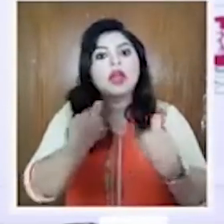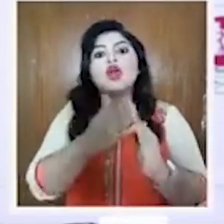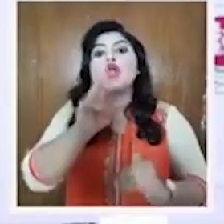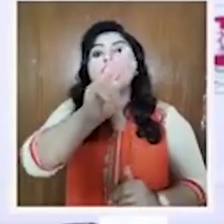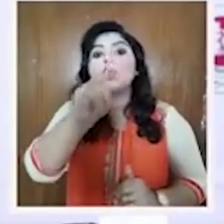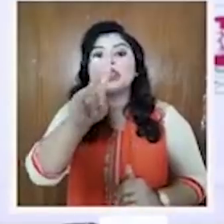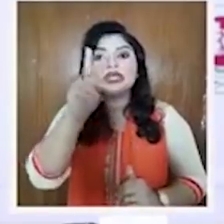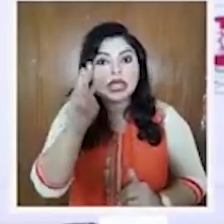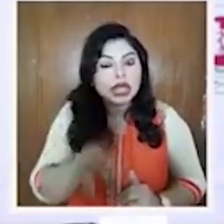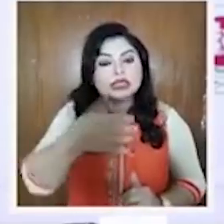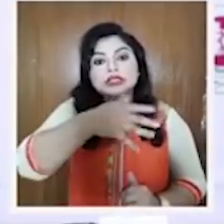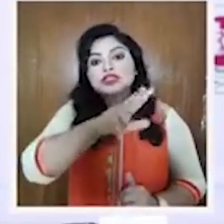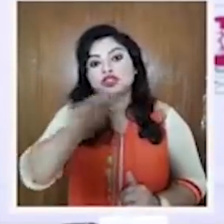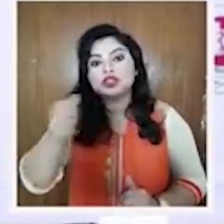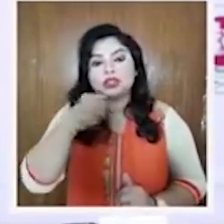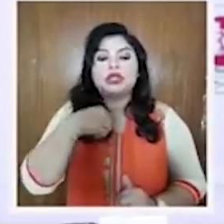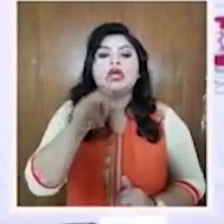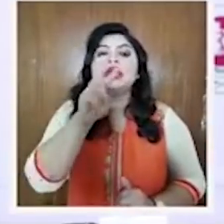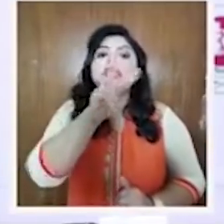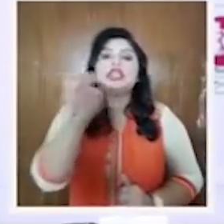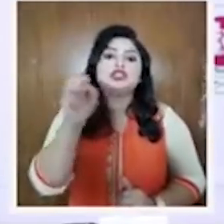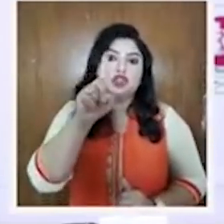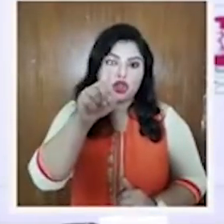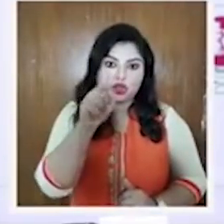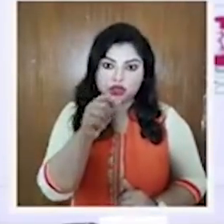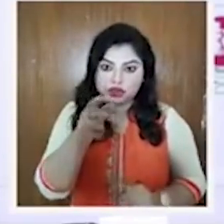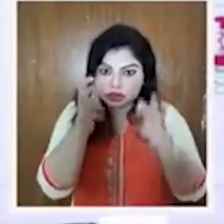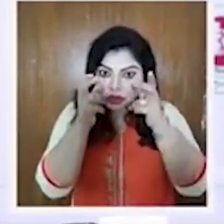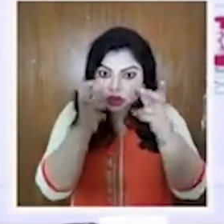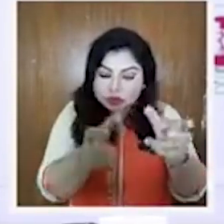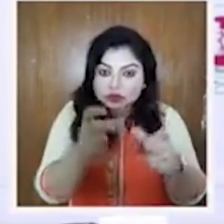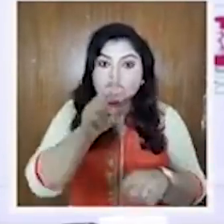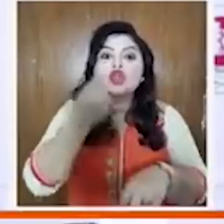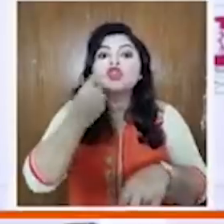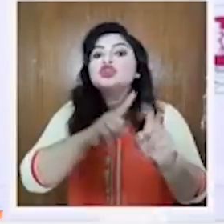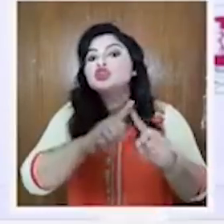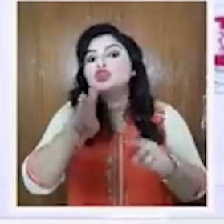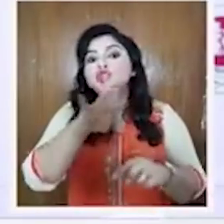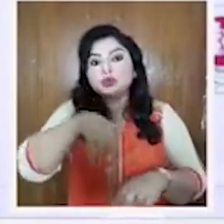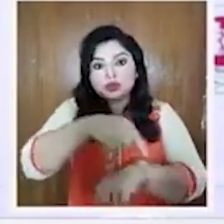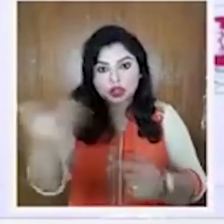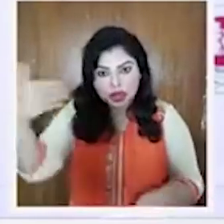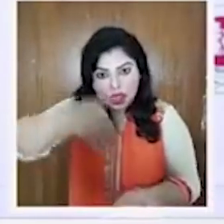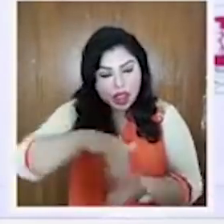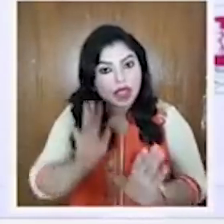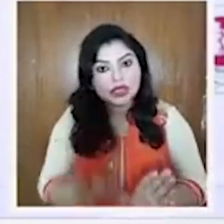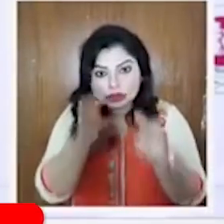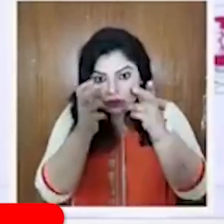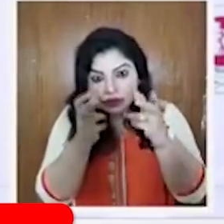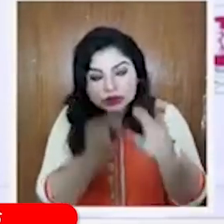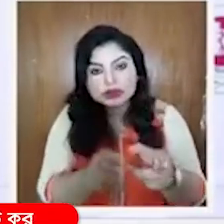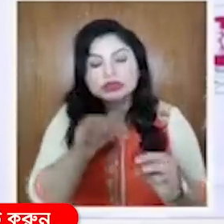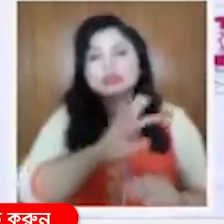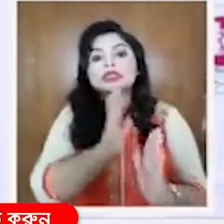আইসোলেশনে 50,710 জন। এ পর্যন্ত আইসোলেশন থেকে ছাড়া পেয়েছেন 32,400 জন। বর্তমানে আইসোলেশনে আছেন